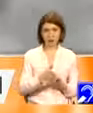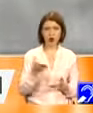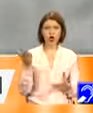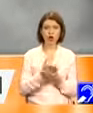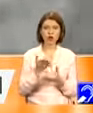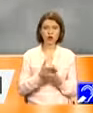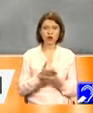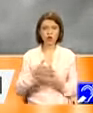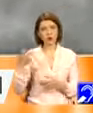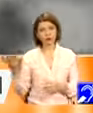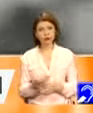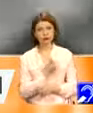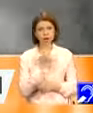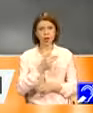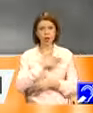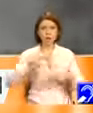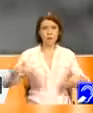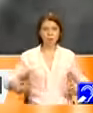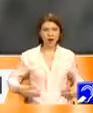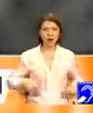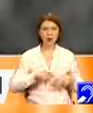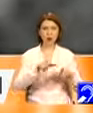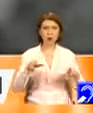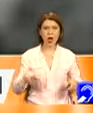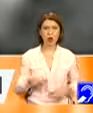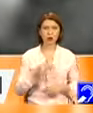Dosarul a fost preluat de parchetul de pe lângă